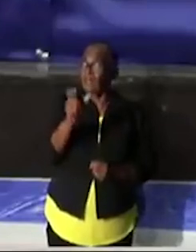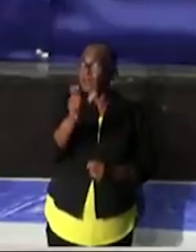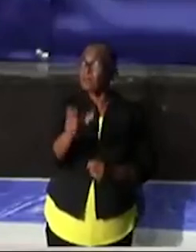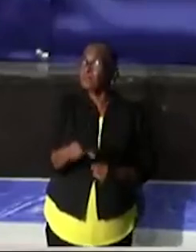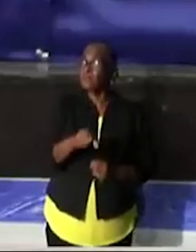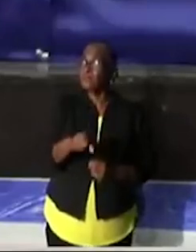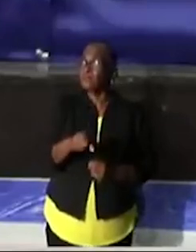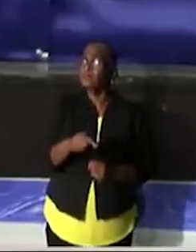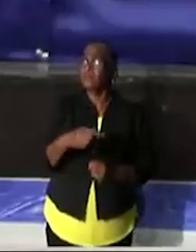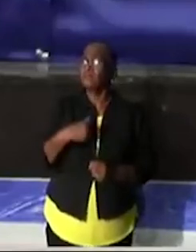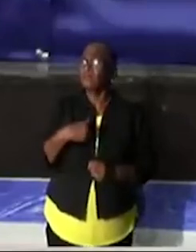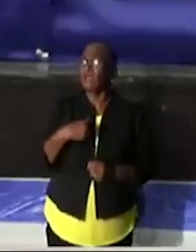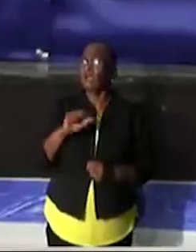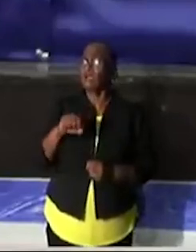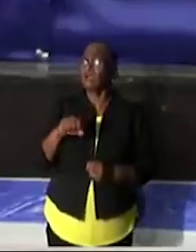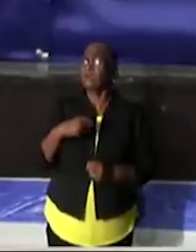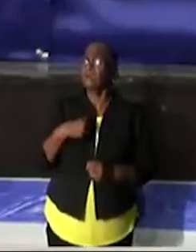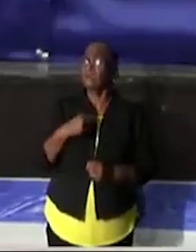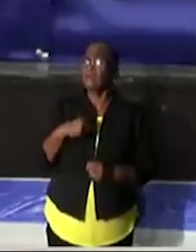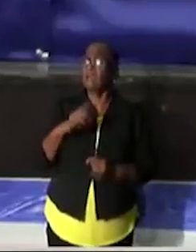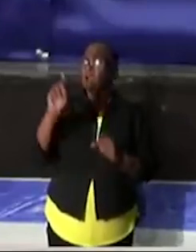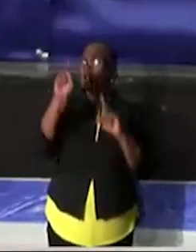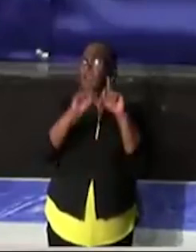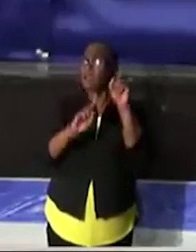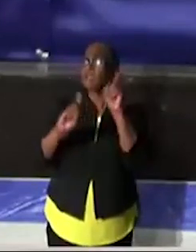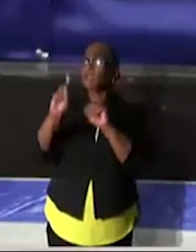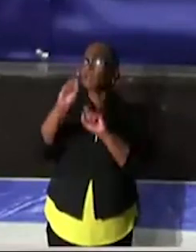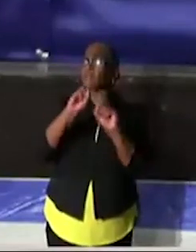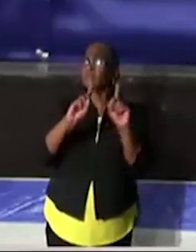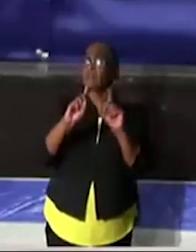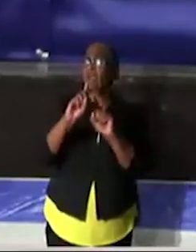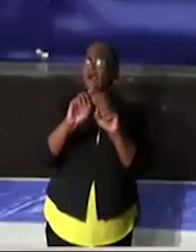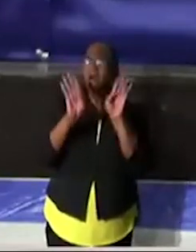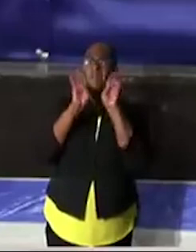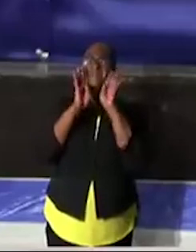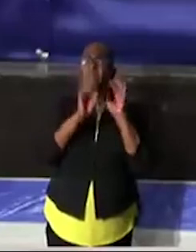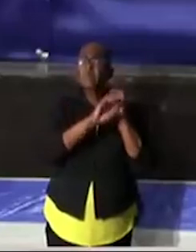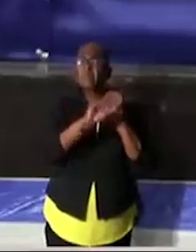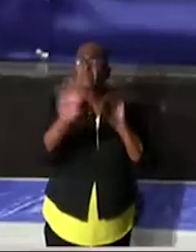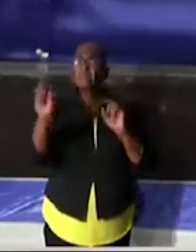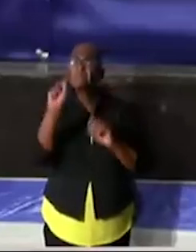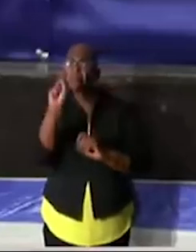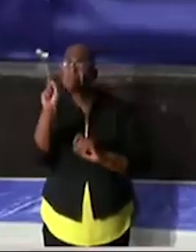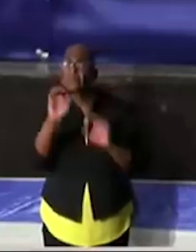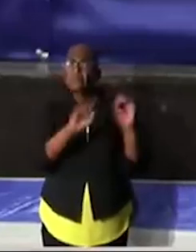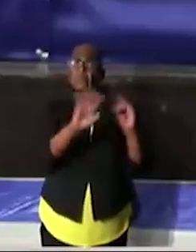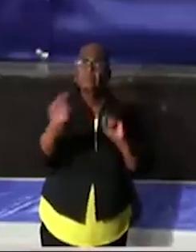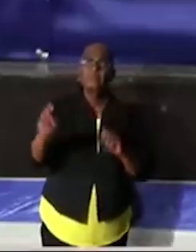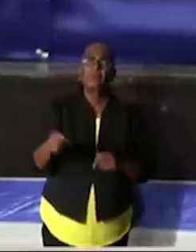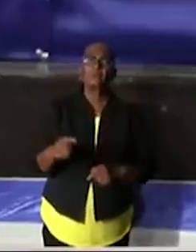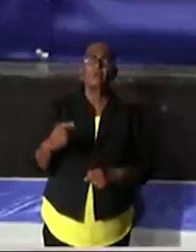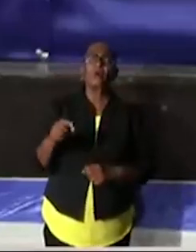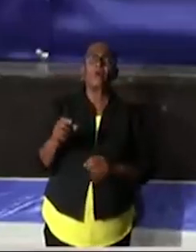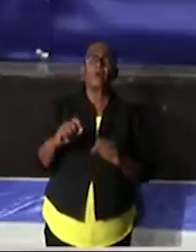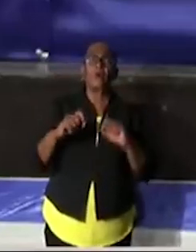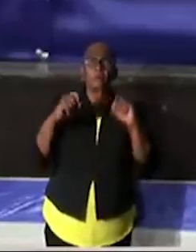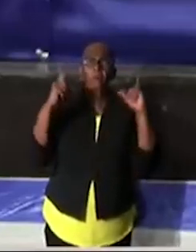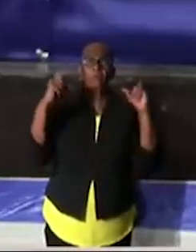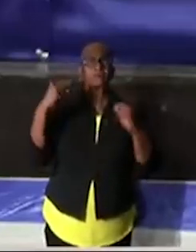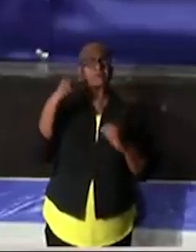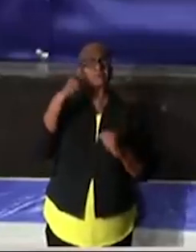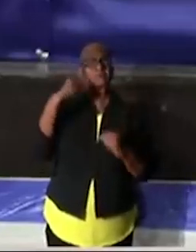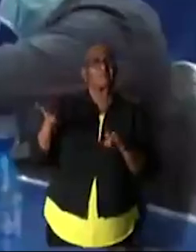ik de verhalen zien rondgaan en de kritieken op die bewuste dag ook